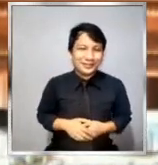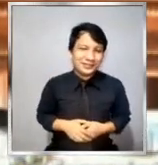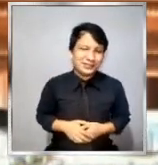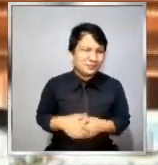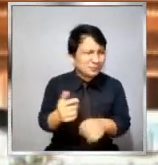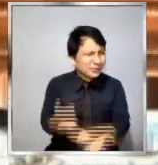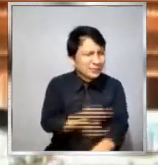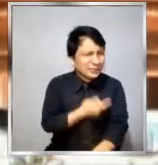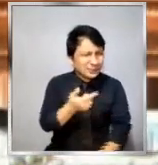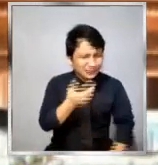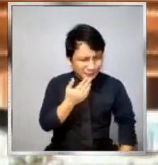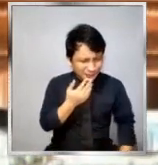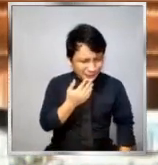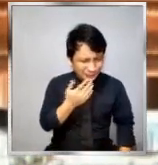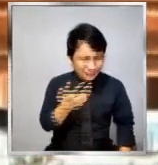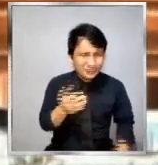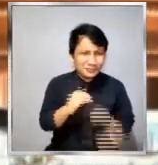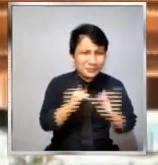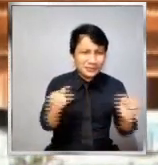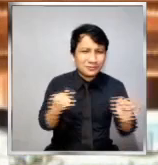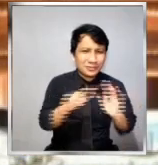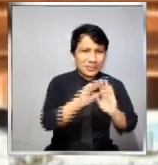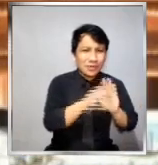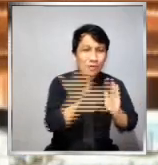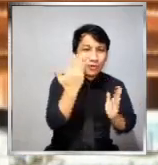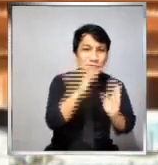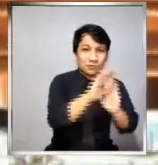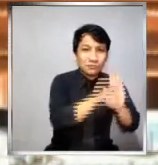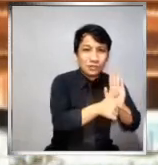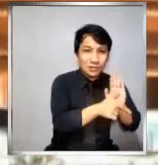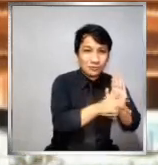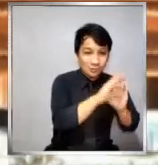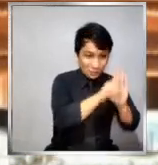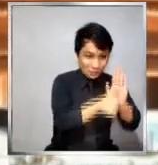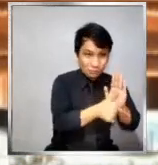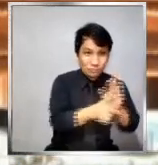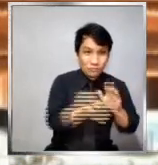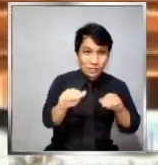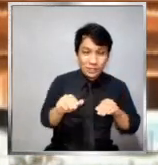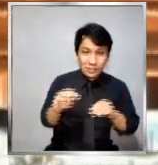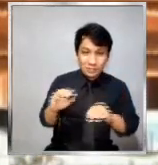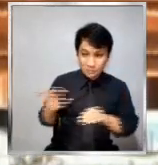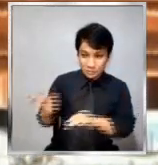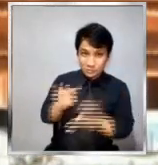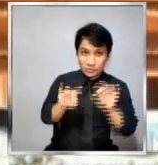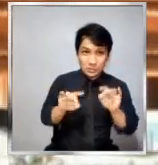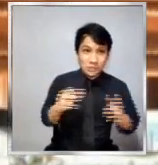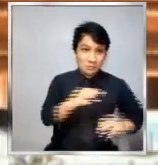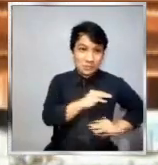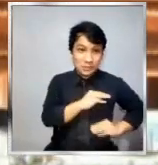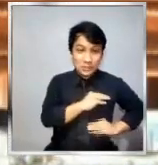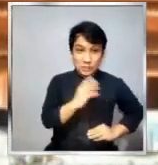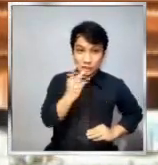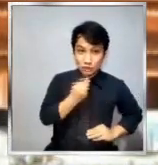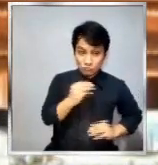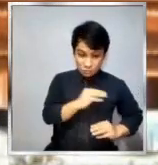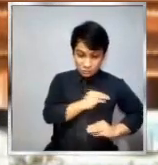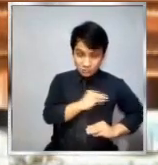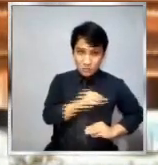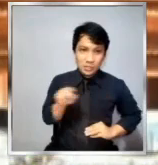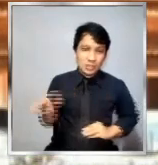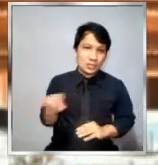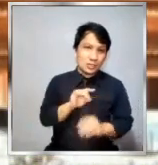to know the background of the appointee. Lalo na sa military, ganun. Tinigod, gusto kong